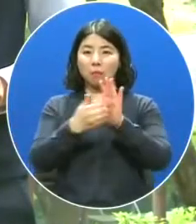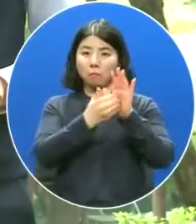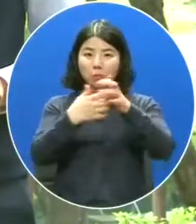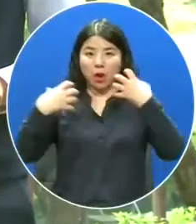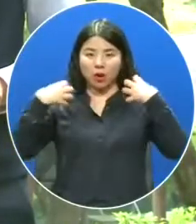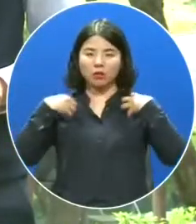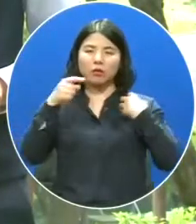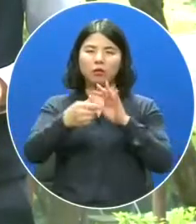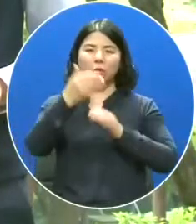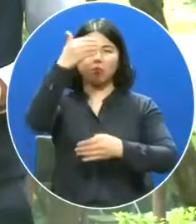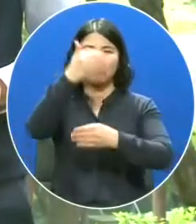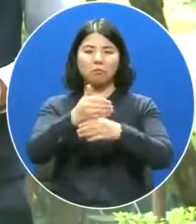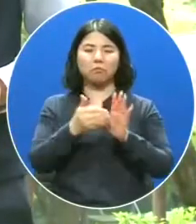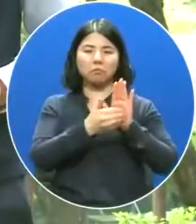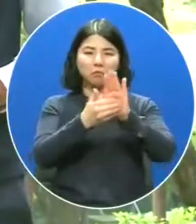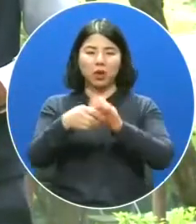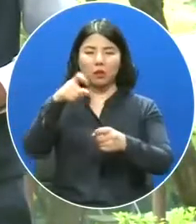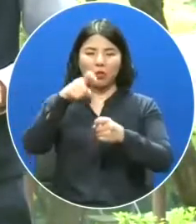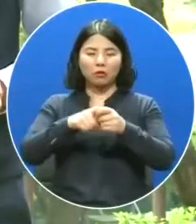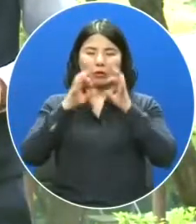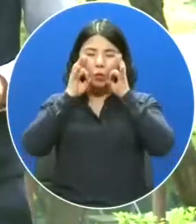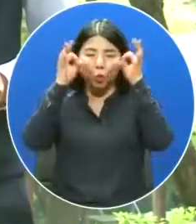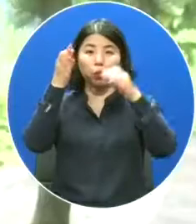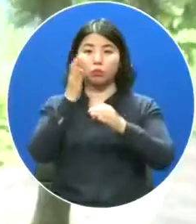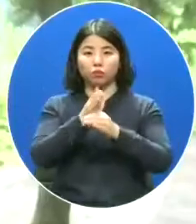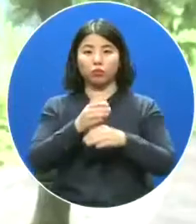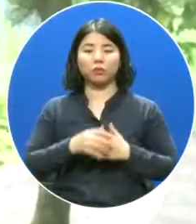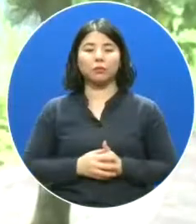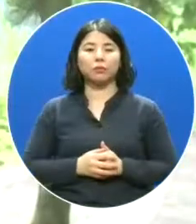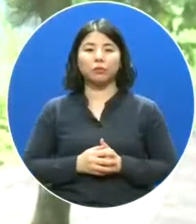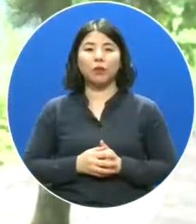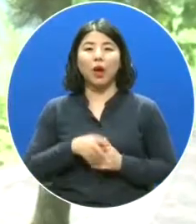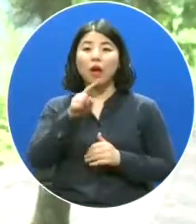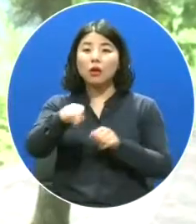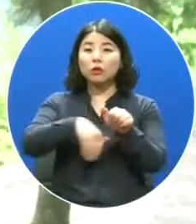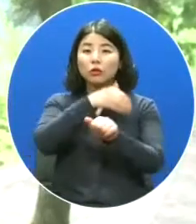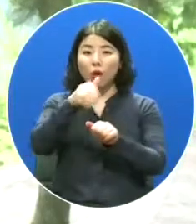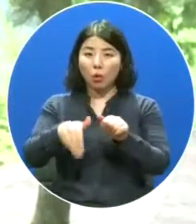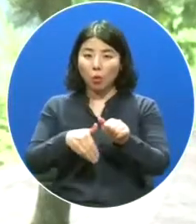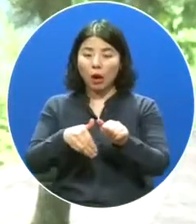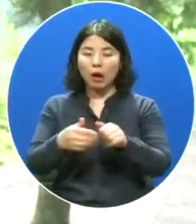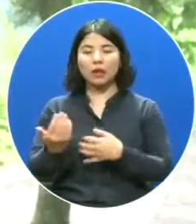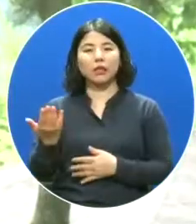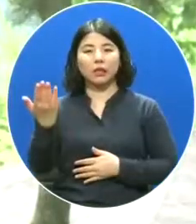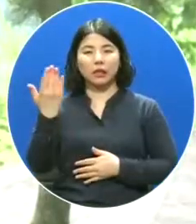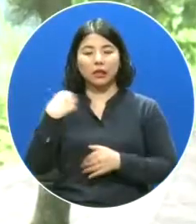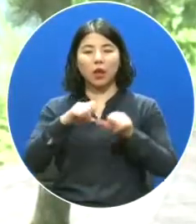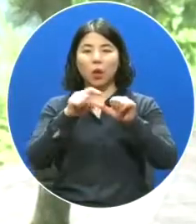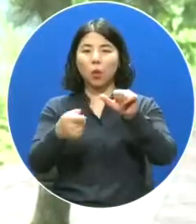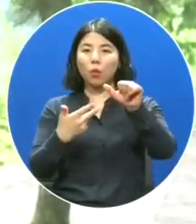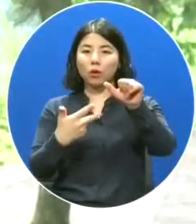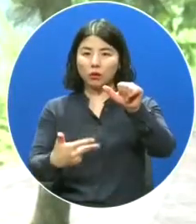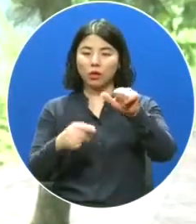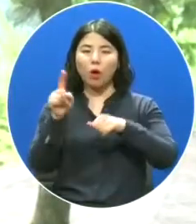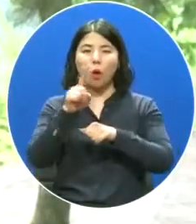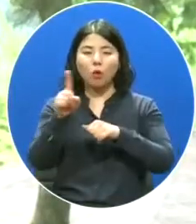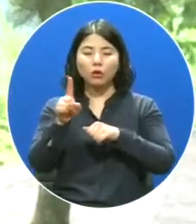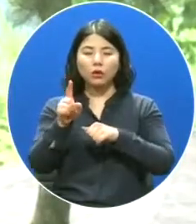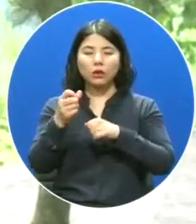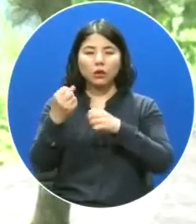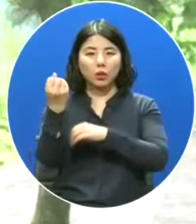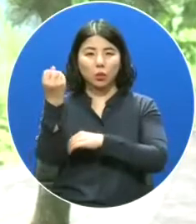위해 총력을 기울이고 있는 상황입니다. 네, 이런 상황에서 지난 5월 7일 한